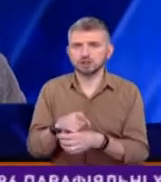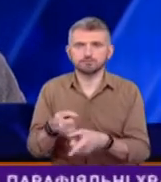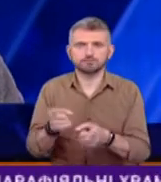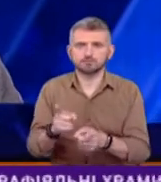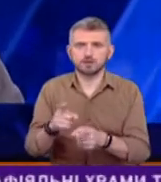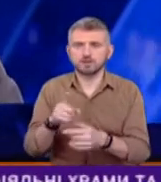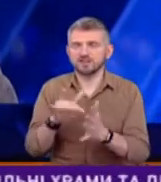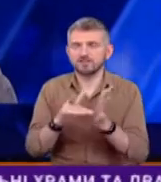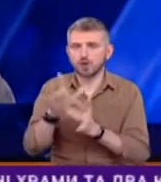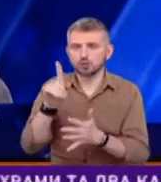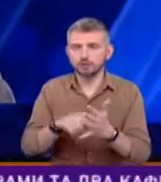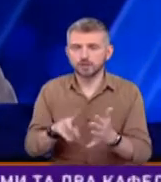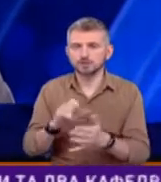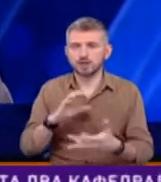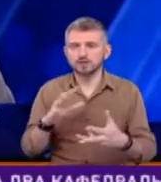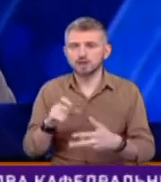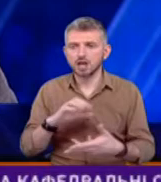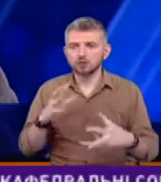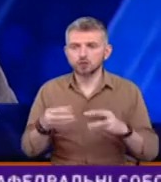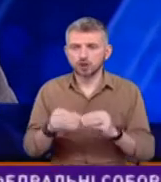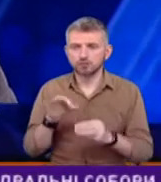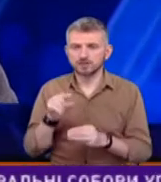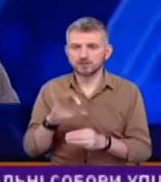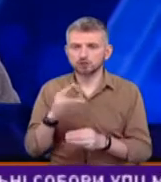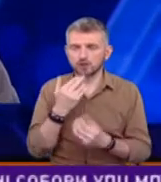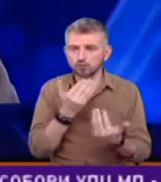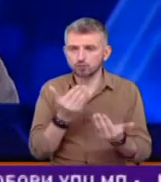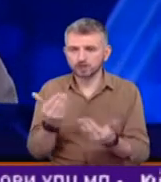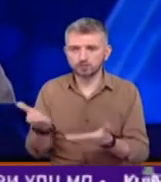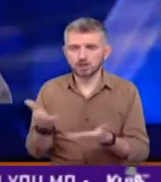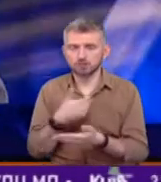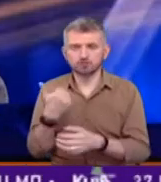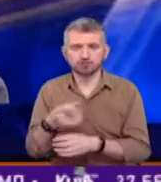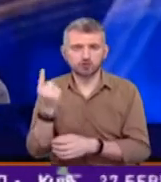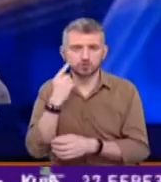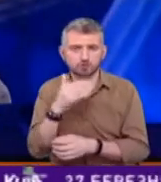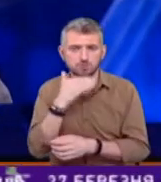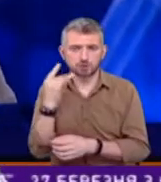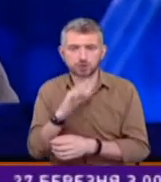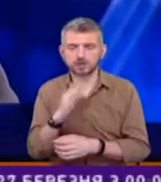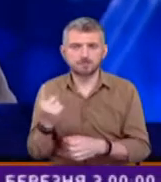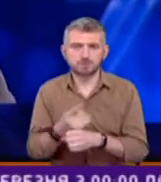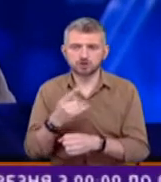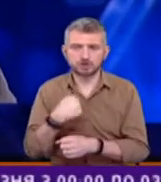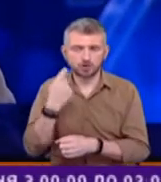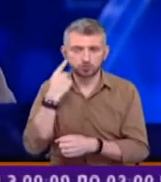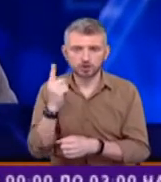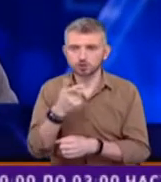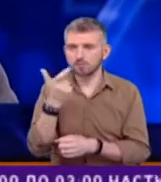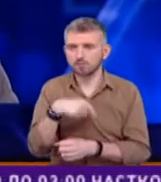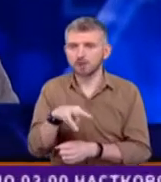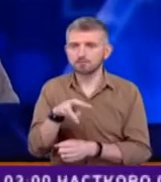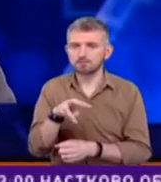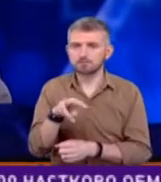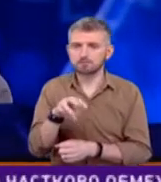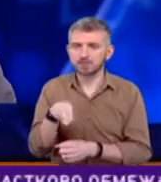ці, що на результаті, за результатом цих соціологічних опитувань, які ми вже чули неодноразово, не перший раз я це чую, що там пан Медведчук